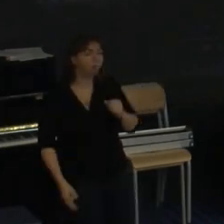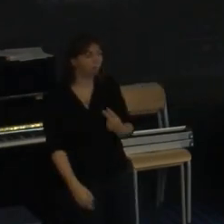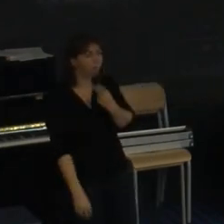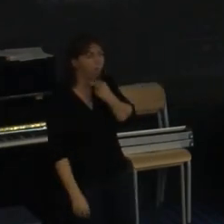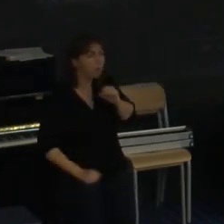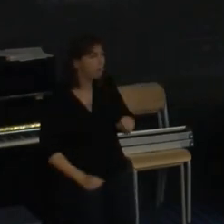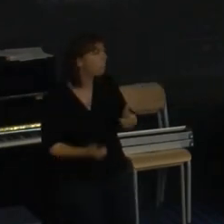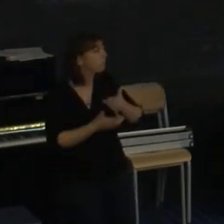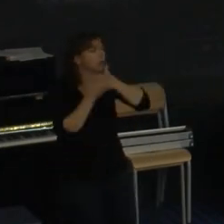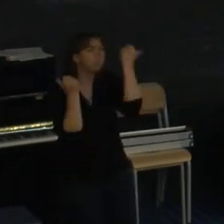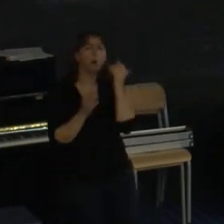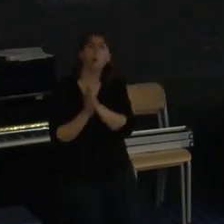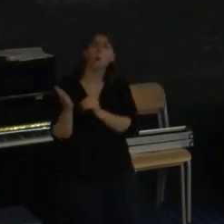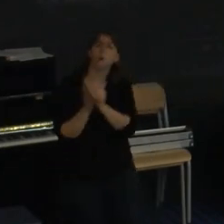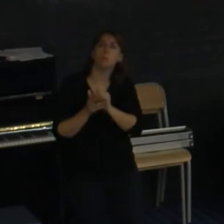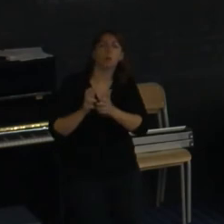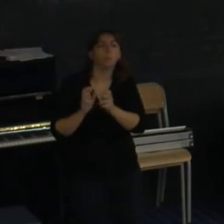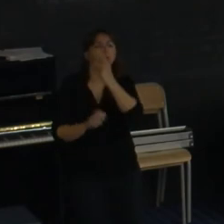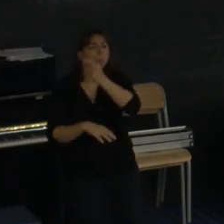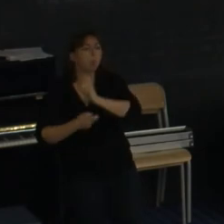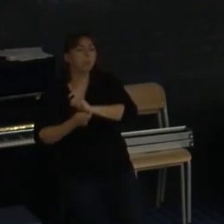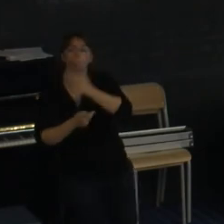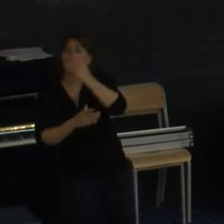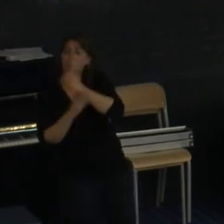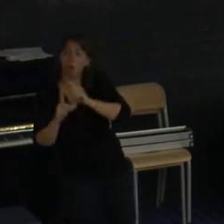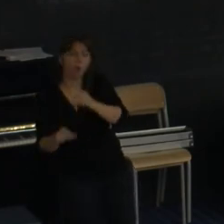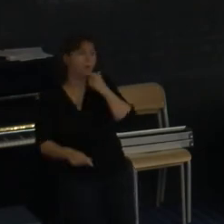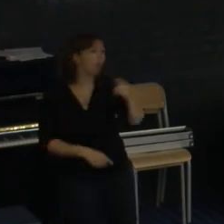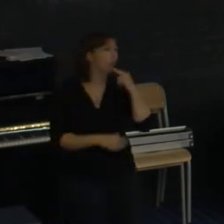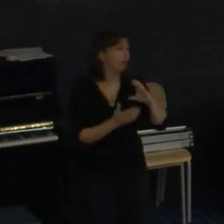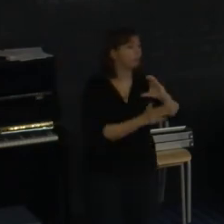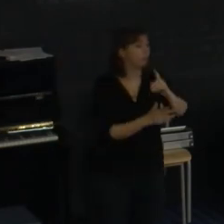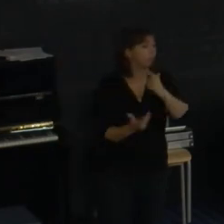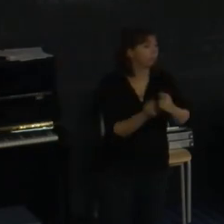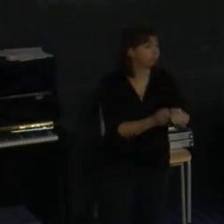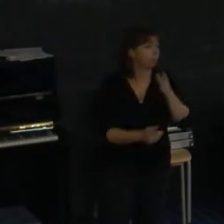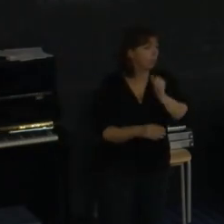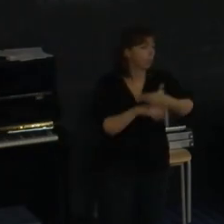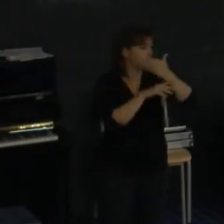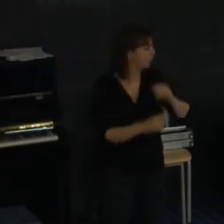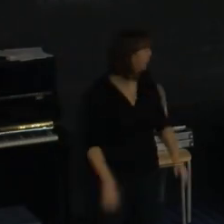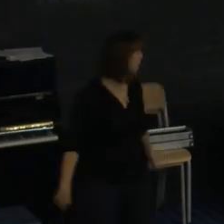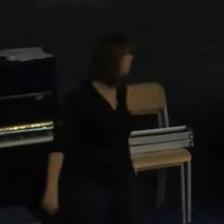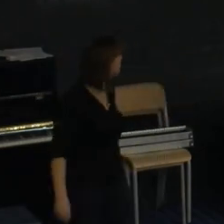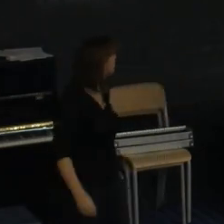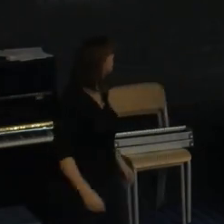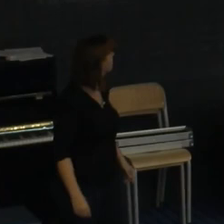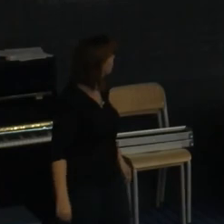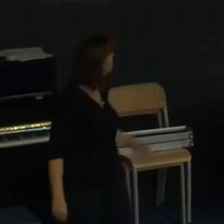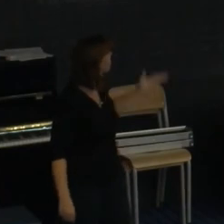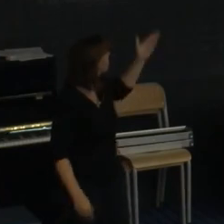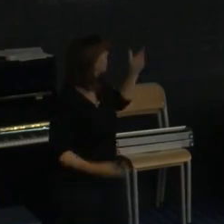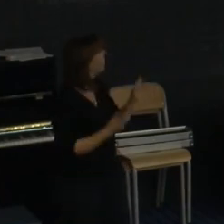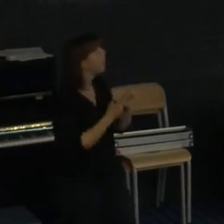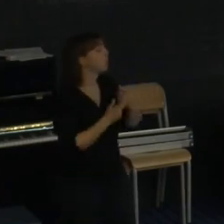de débogage de Python, ben, vous ne pourrez jamais débugger une extension C écrite pour Python. Alors, ben, la fonction, par exemple, pour